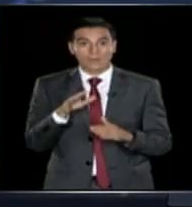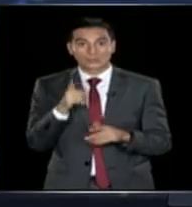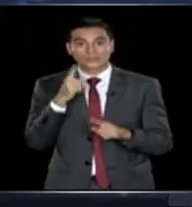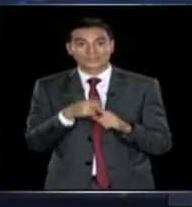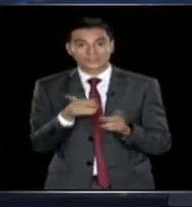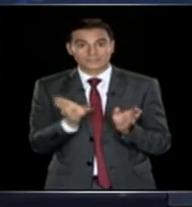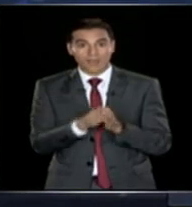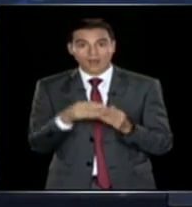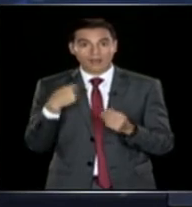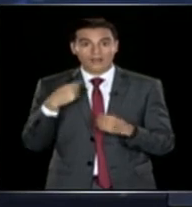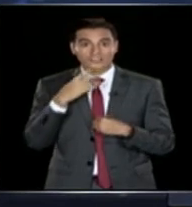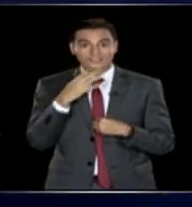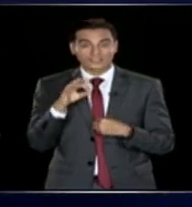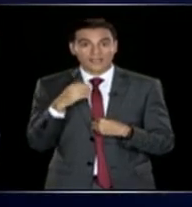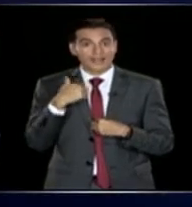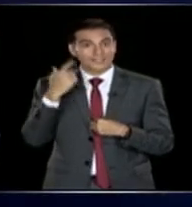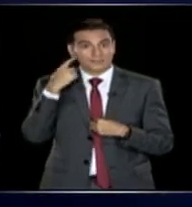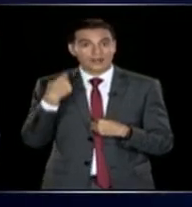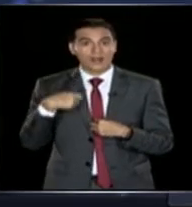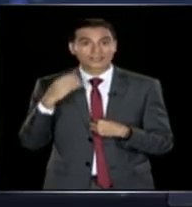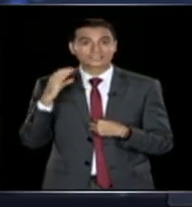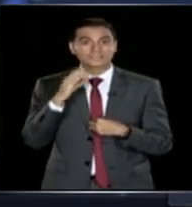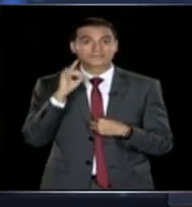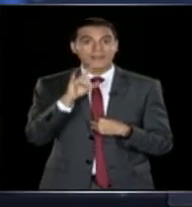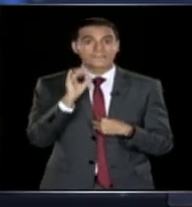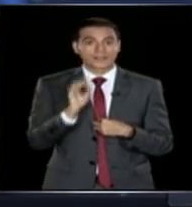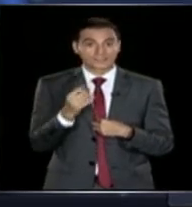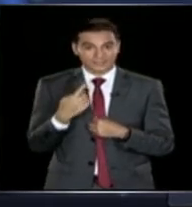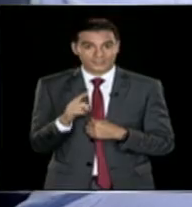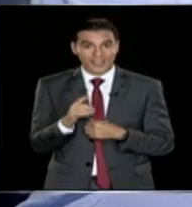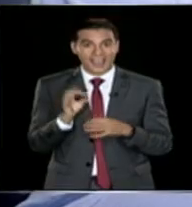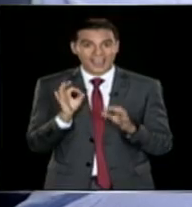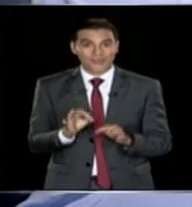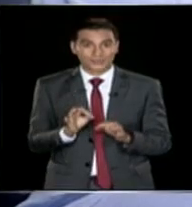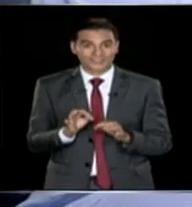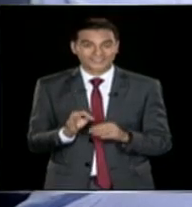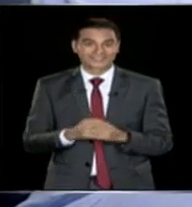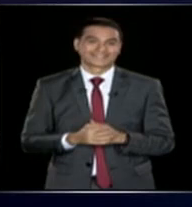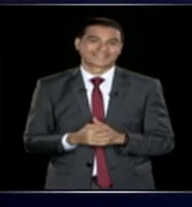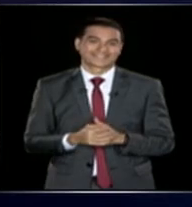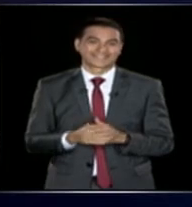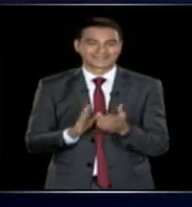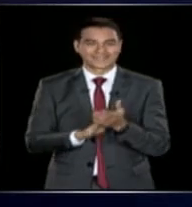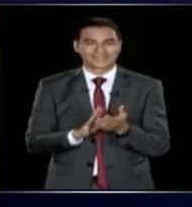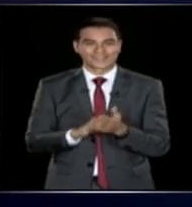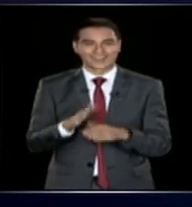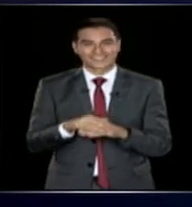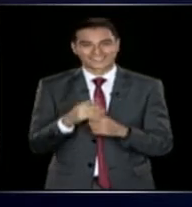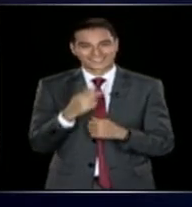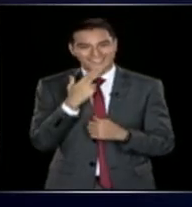مع الرئيس؟ اه. انا سمعت ان الرئيس السيسي بيحبك جدا بقى. قوي. بيحبك قوي؟ برافو عليك.